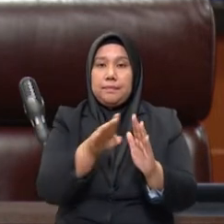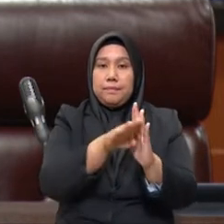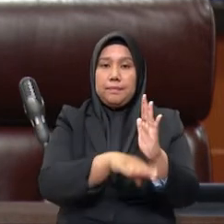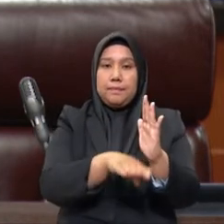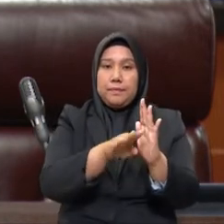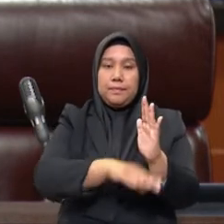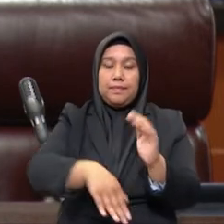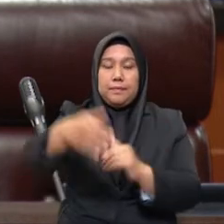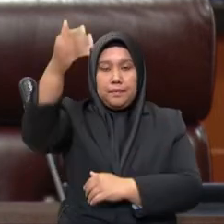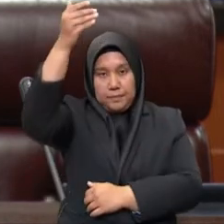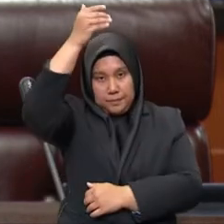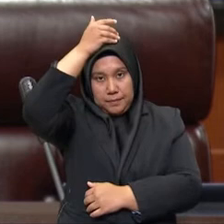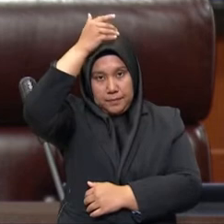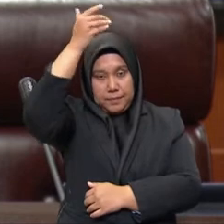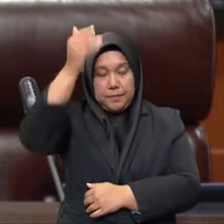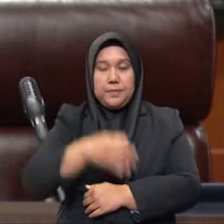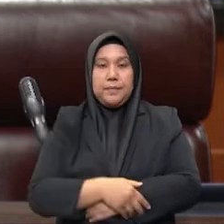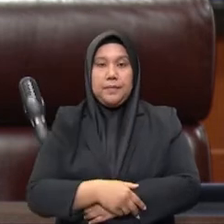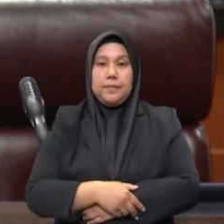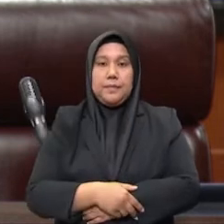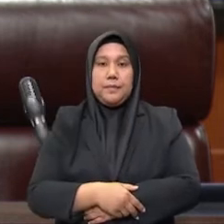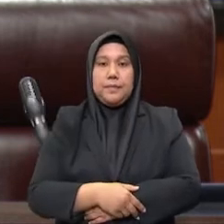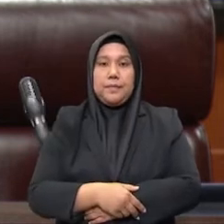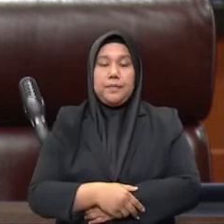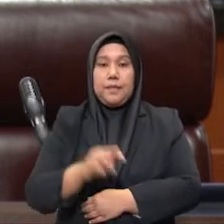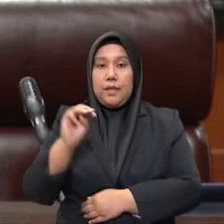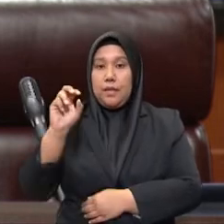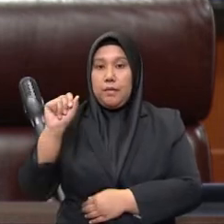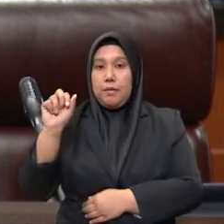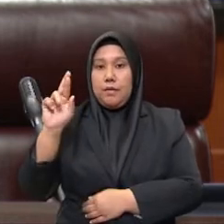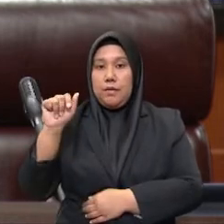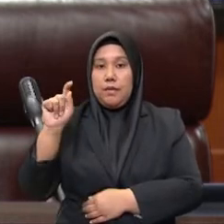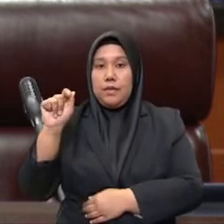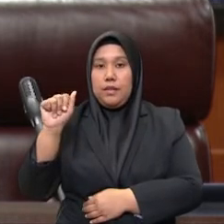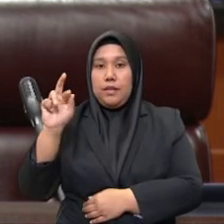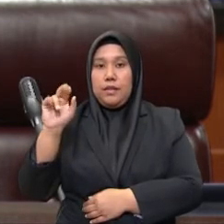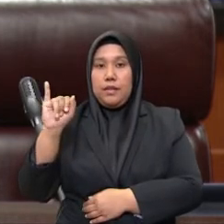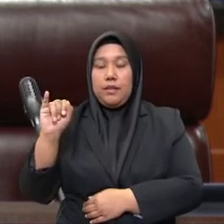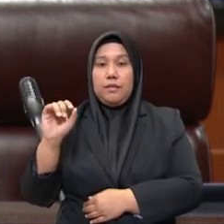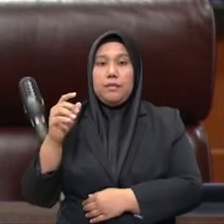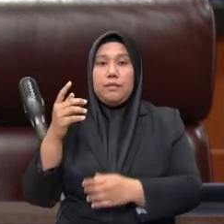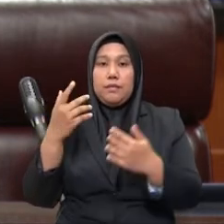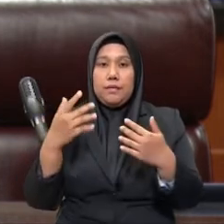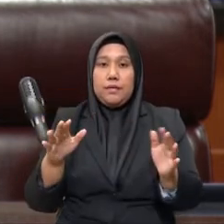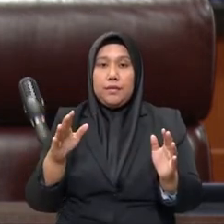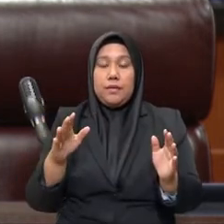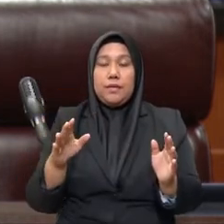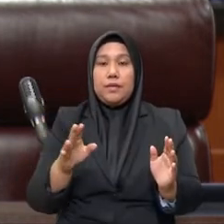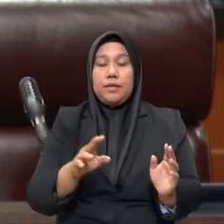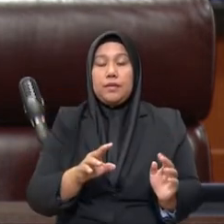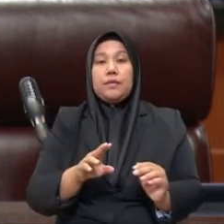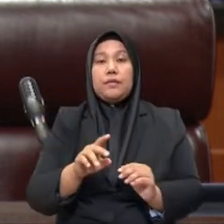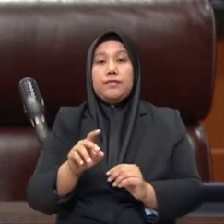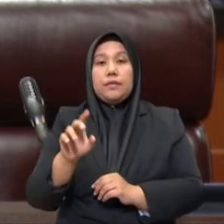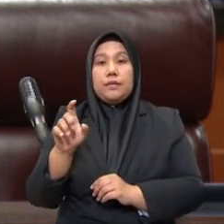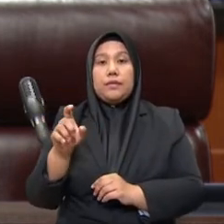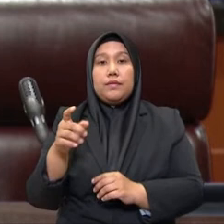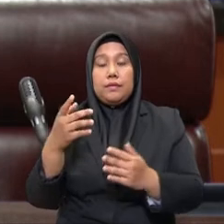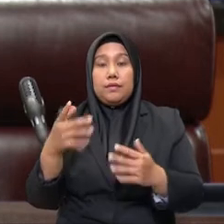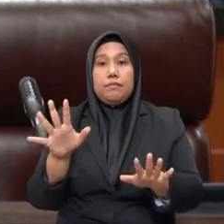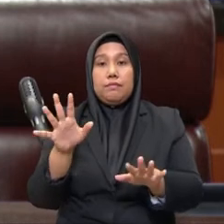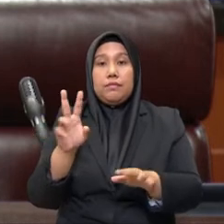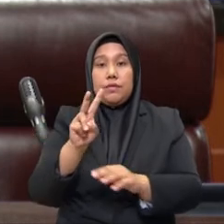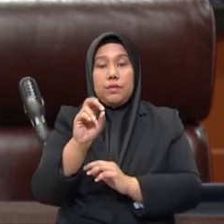kekurangan jururawat ini. Kenapa moratorium itu telah diimpos dengan izin pada tahun 2010? Sebab memang berlaku lambakan